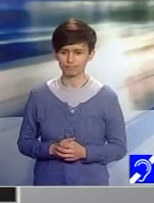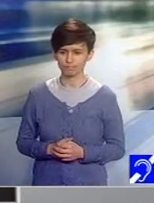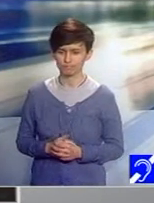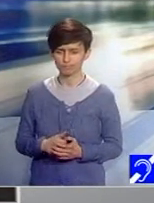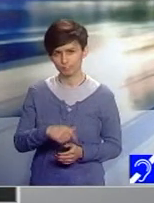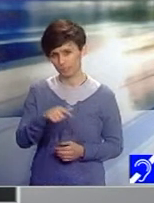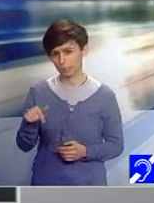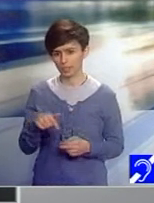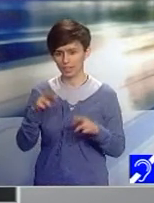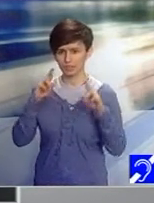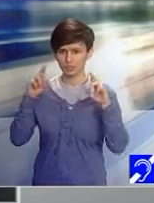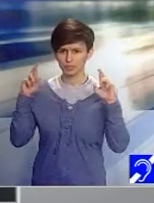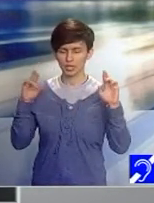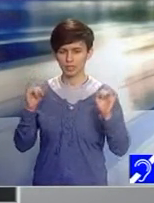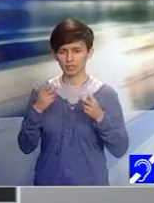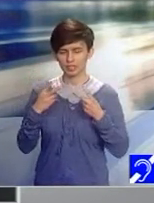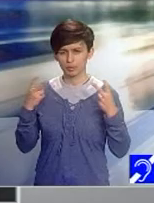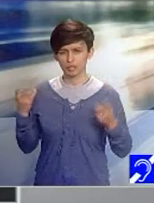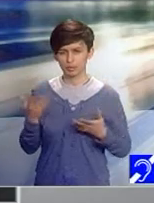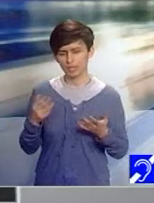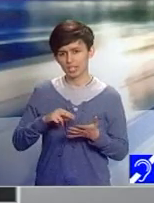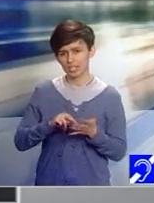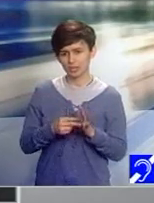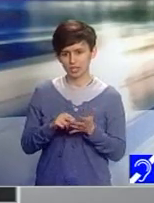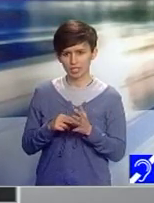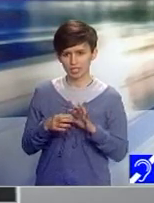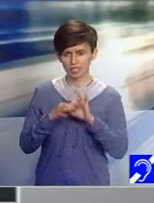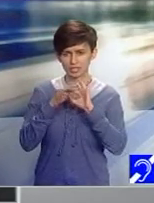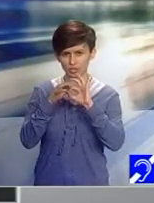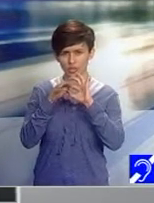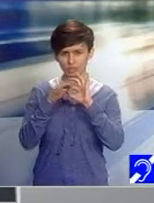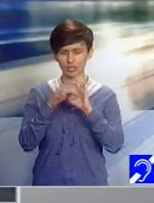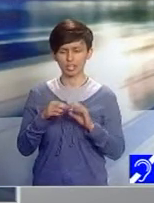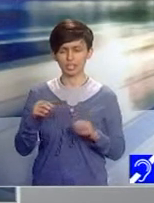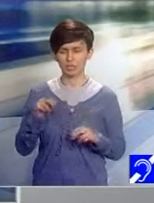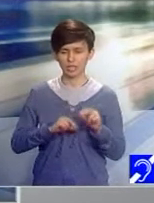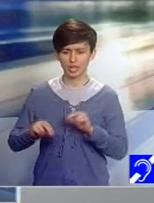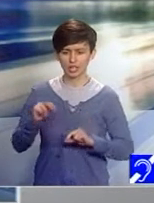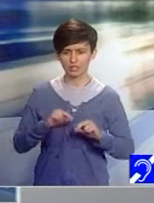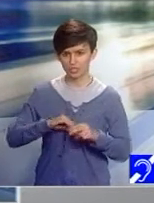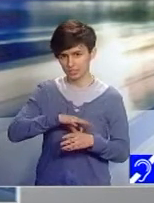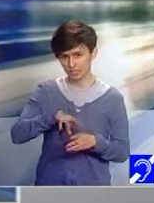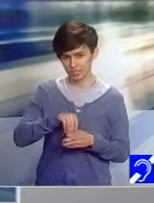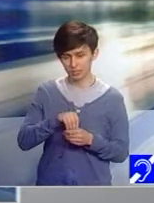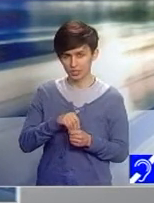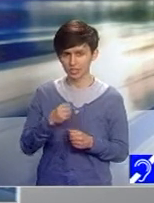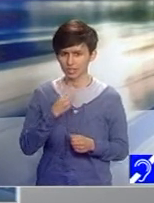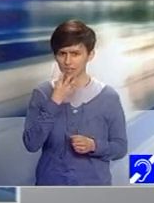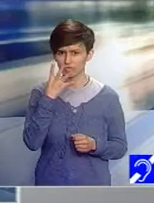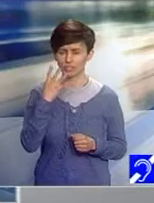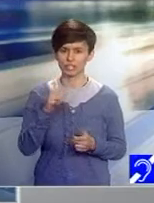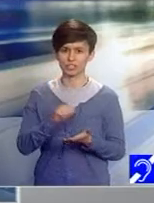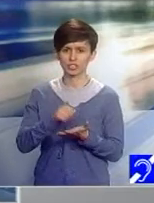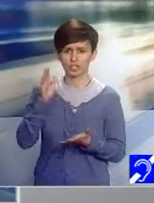că evenimentul pe care l-am organizat în colaborare cu Asociația Părinte în Florești și